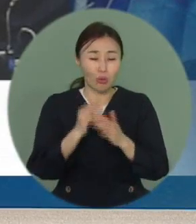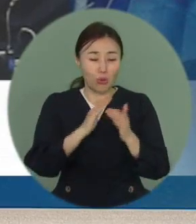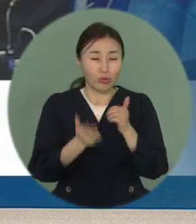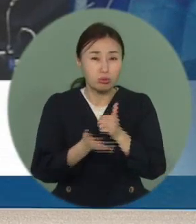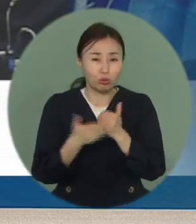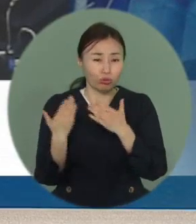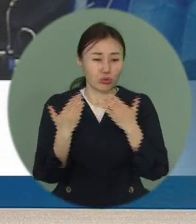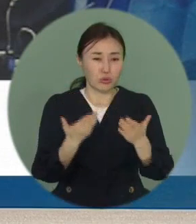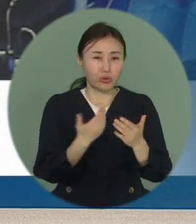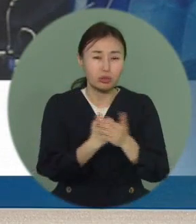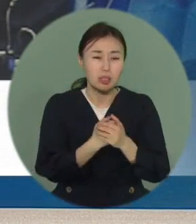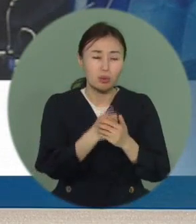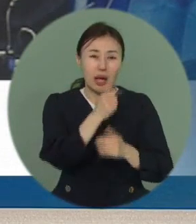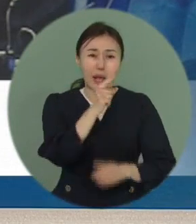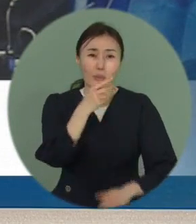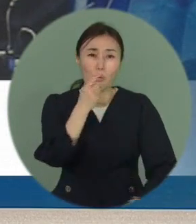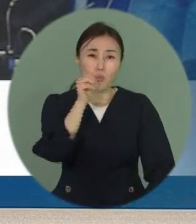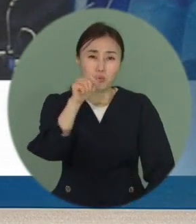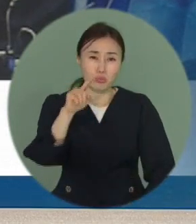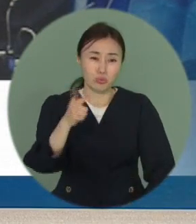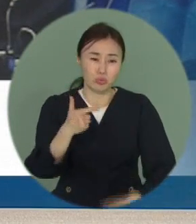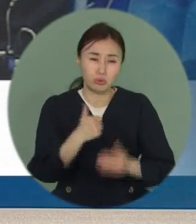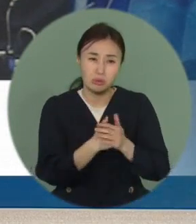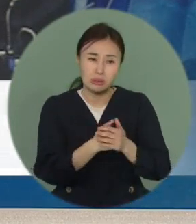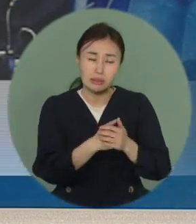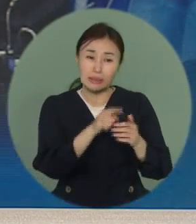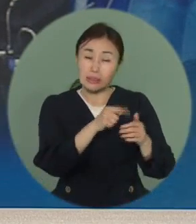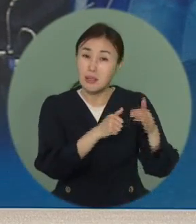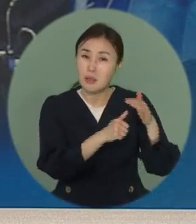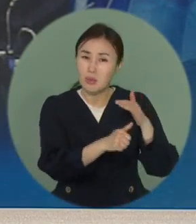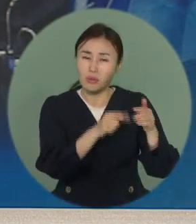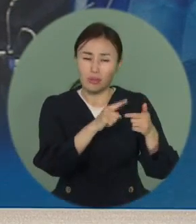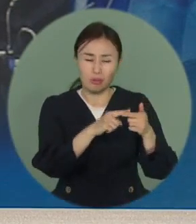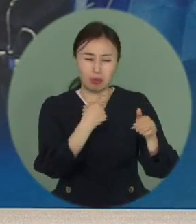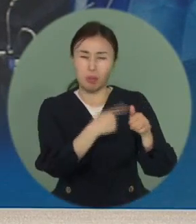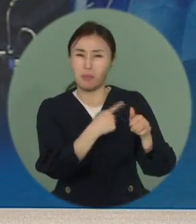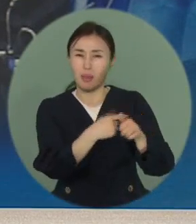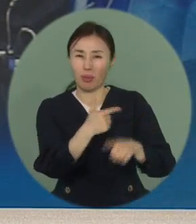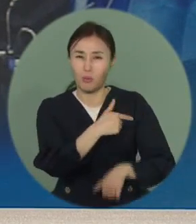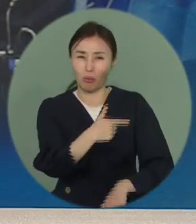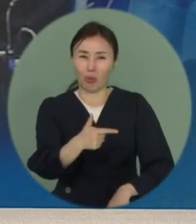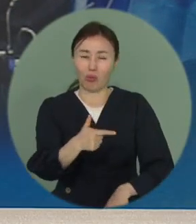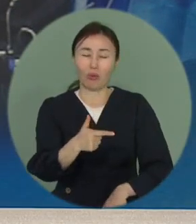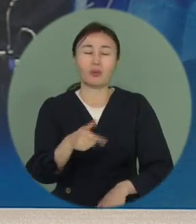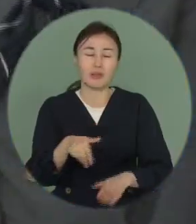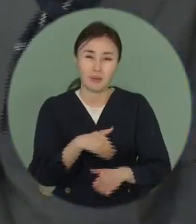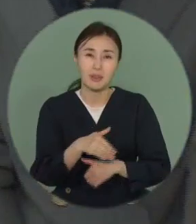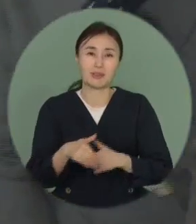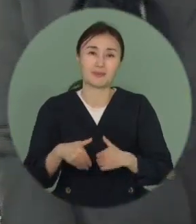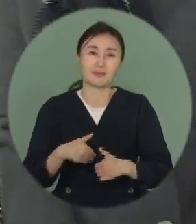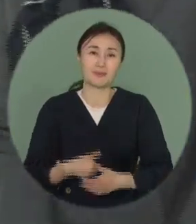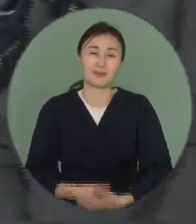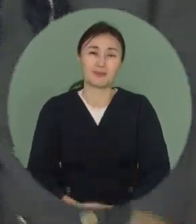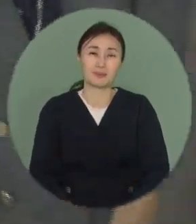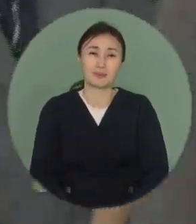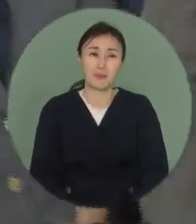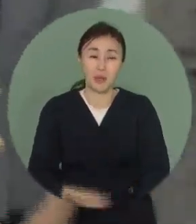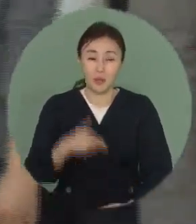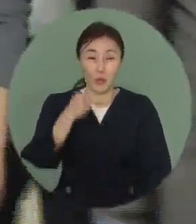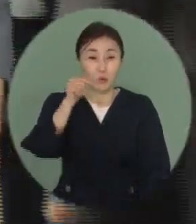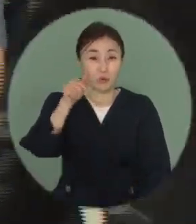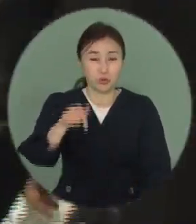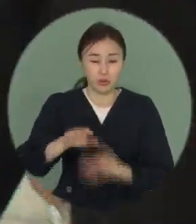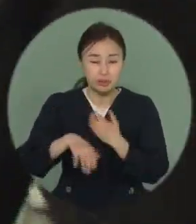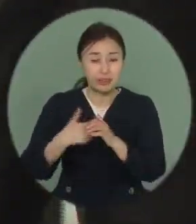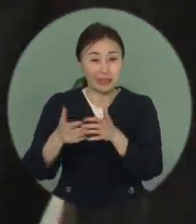힘과 한동훈 비대위원장에 대해서도 날를 세웠습니다 김영찬 기자가 보도합니다 조국 혁신당